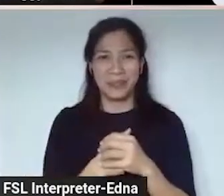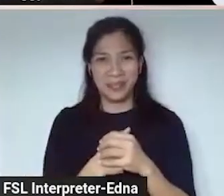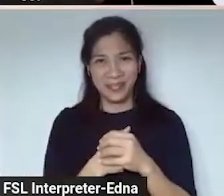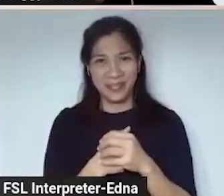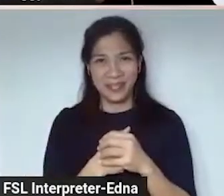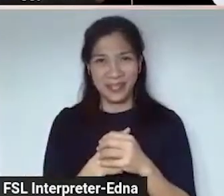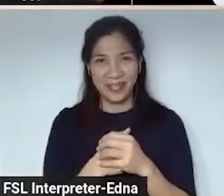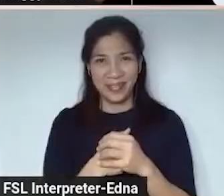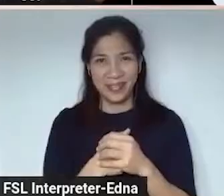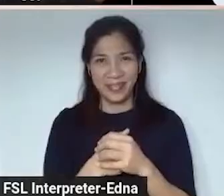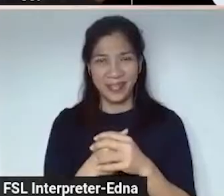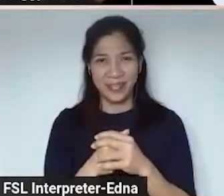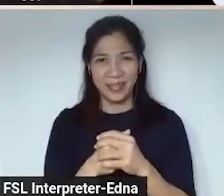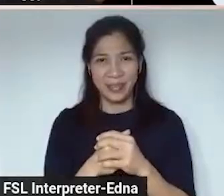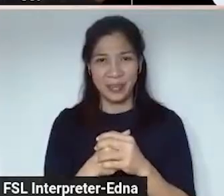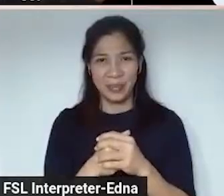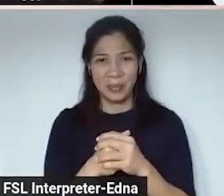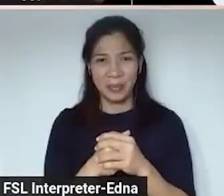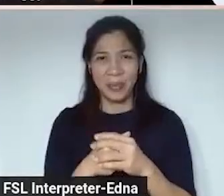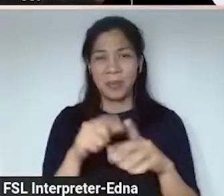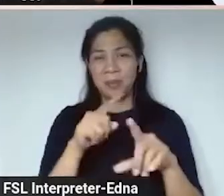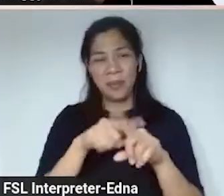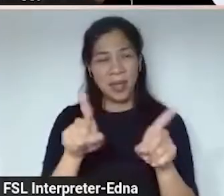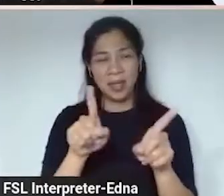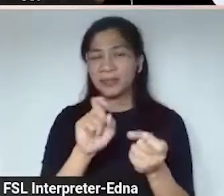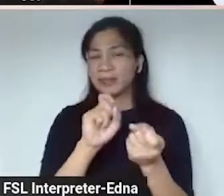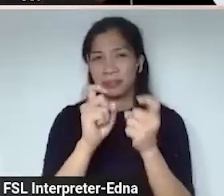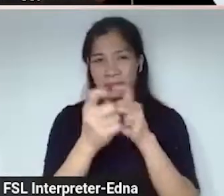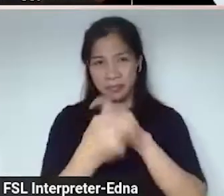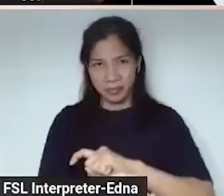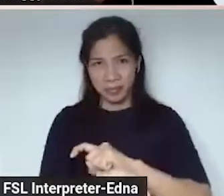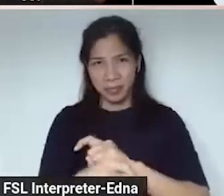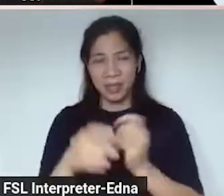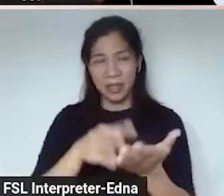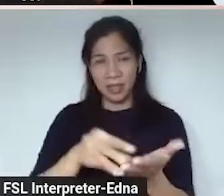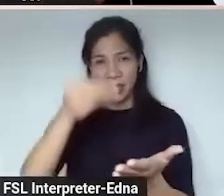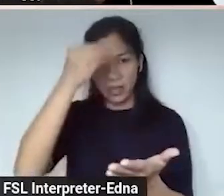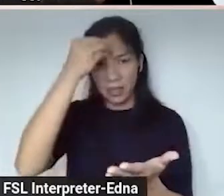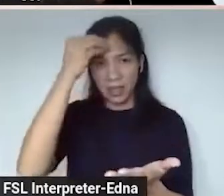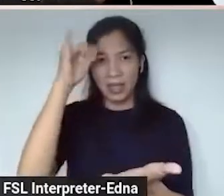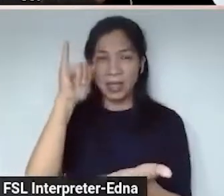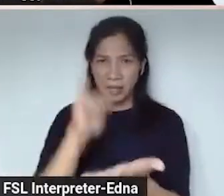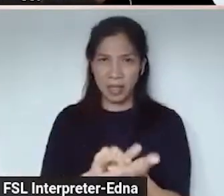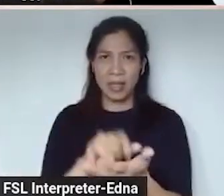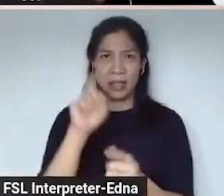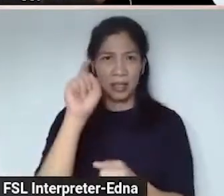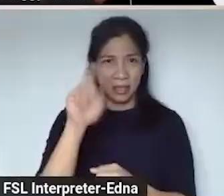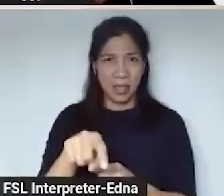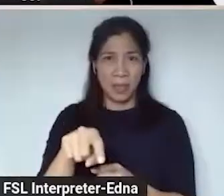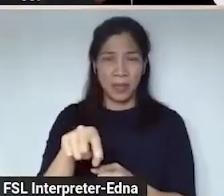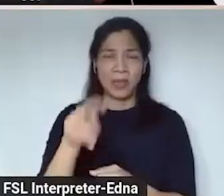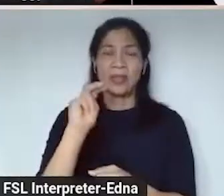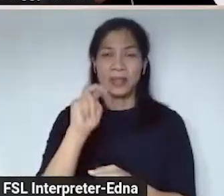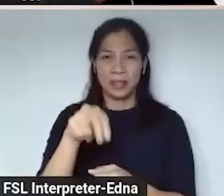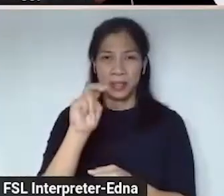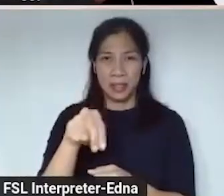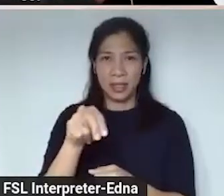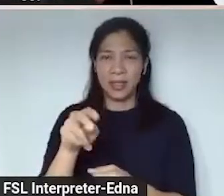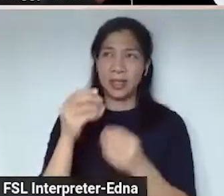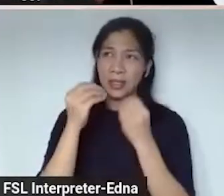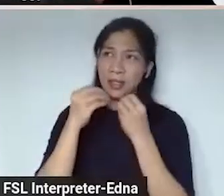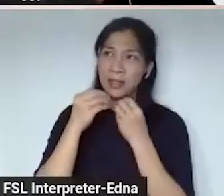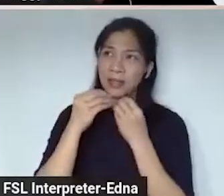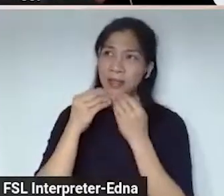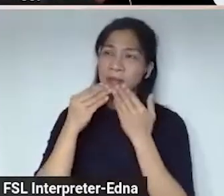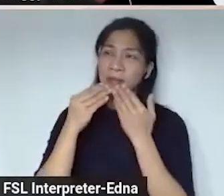natutunan ko na you should always give thanks. Give thanks to the Lord. Always. Then,